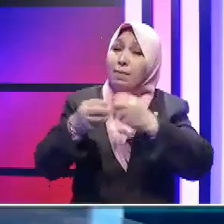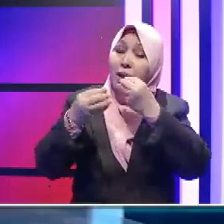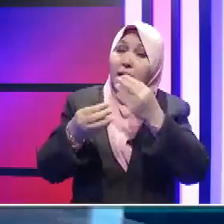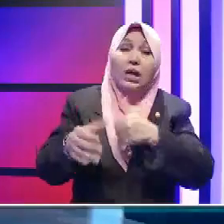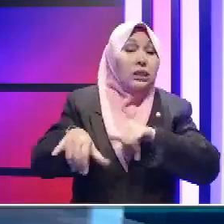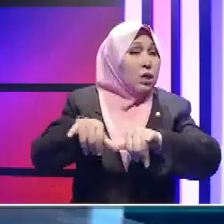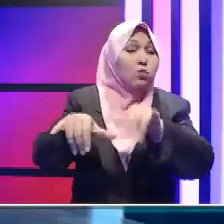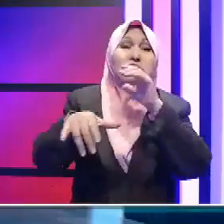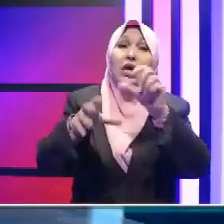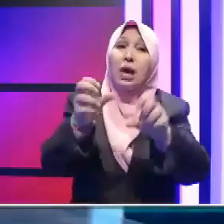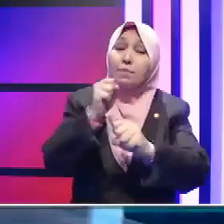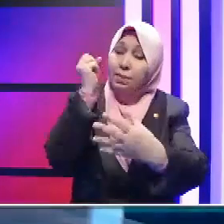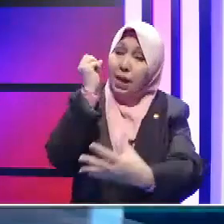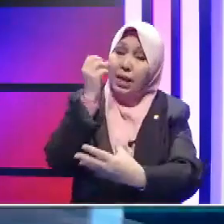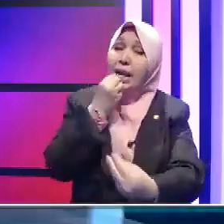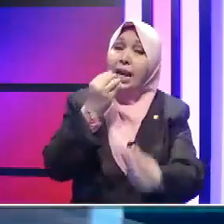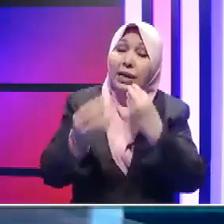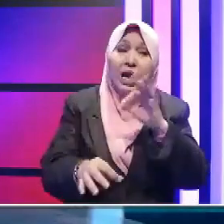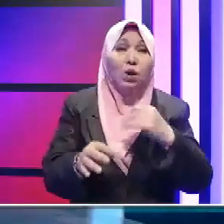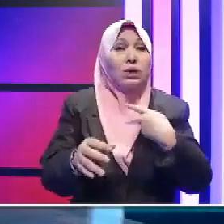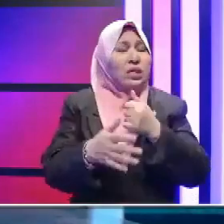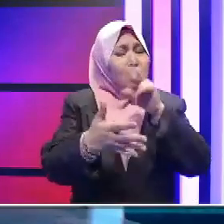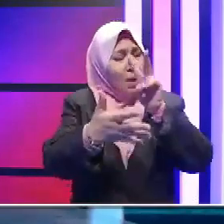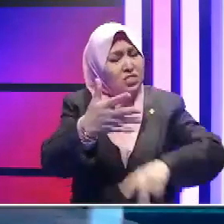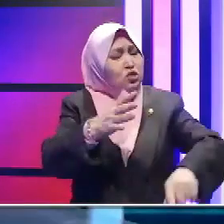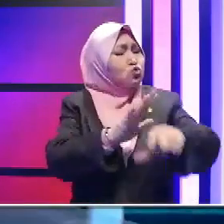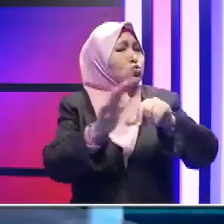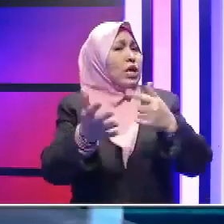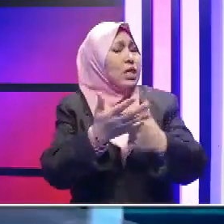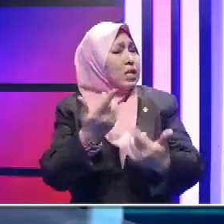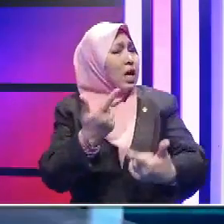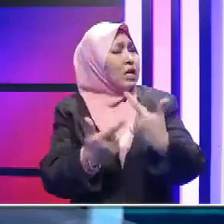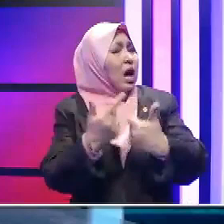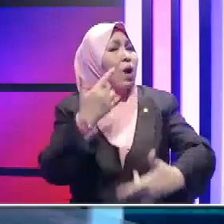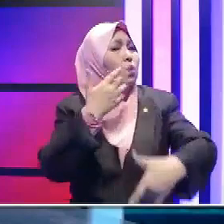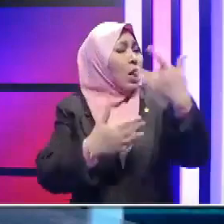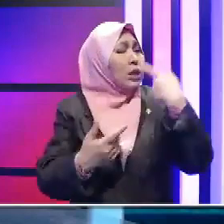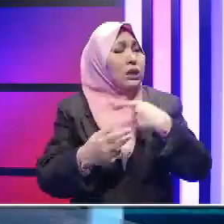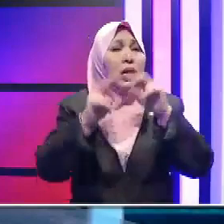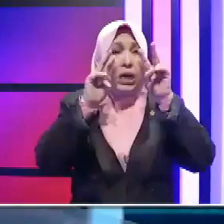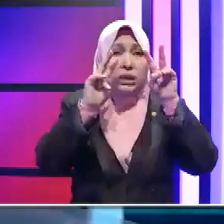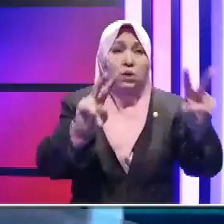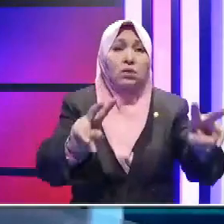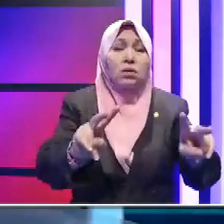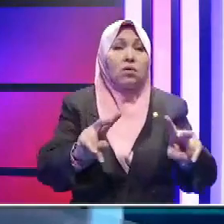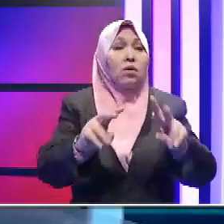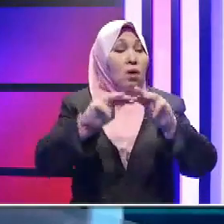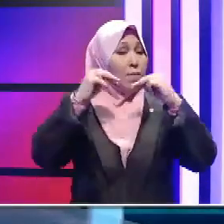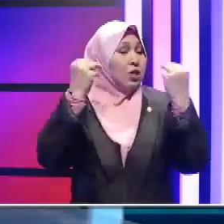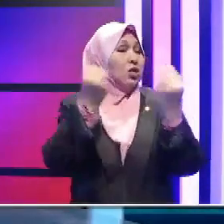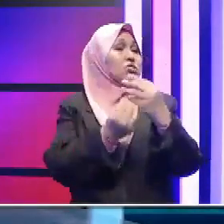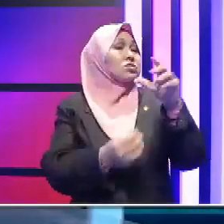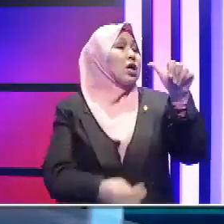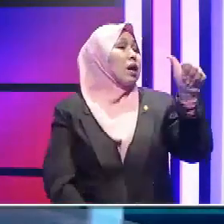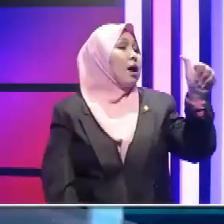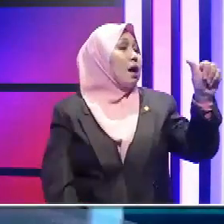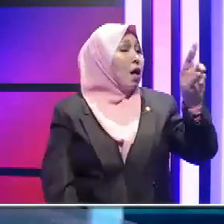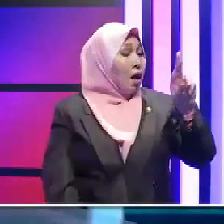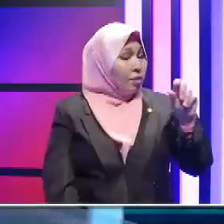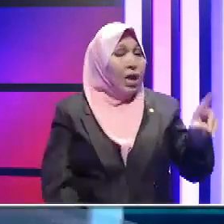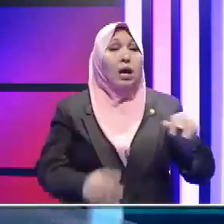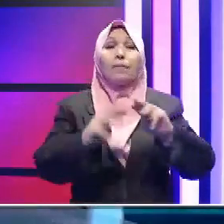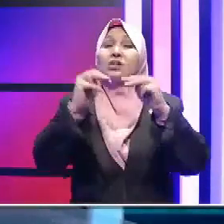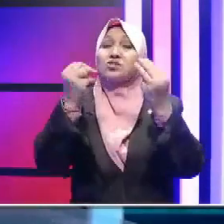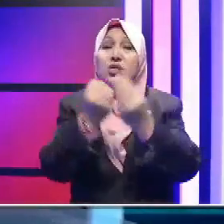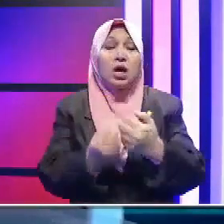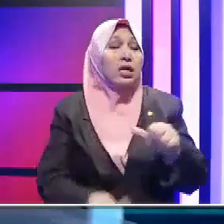makanan bahkan kalau kita baca surah ini daripada awal kita ketemu dengan cerita kau main kaum tsamud